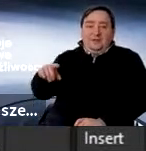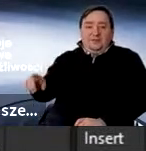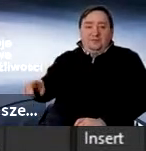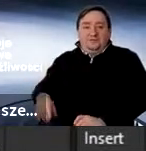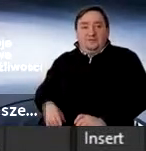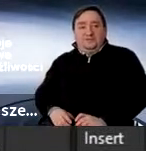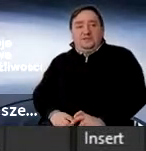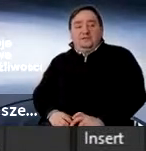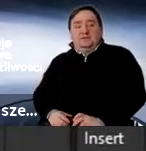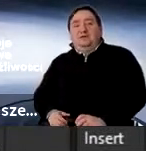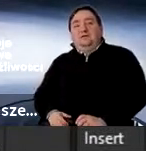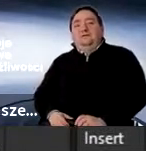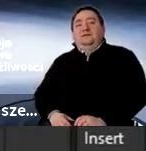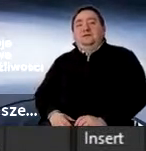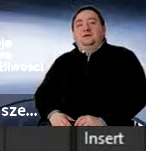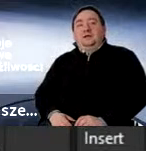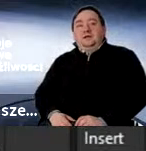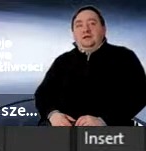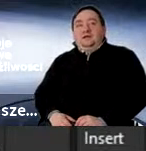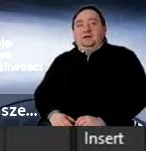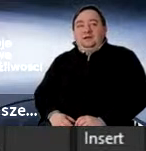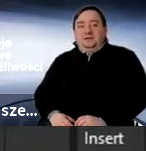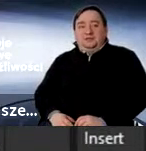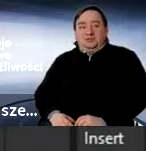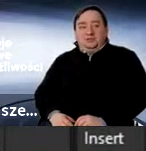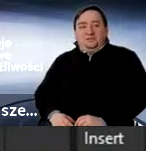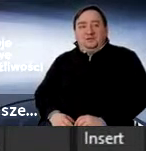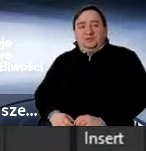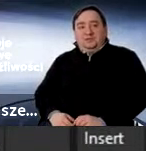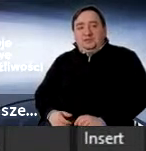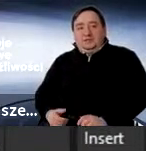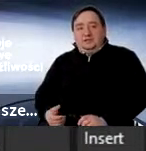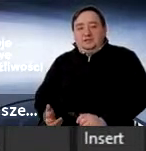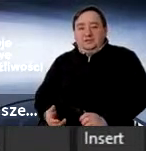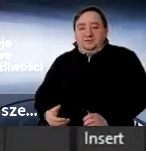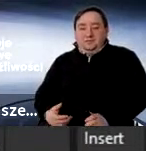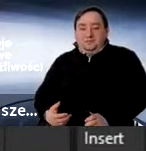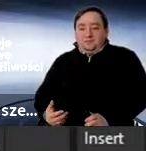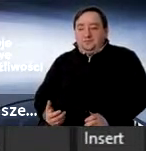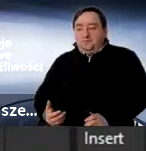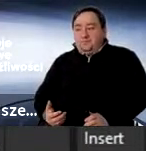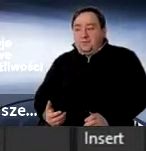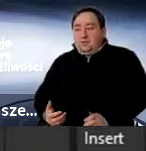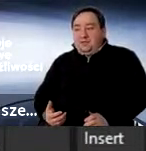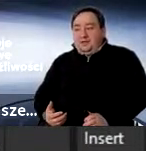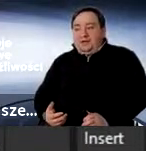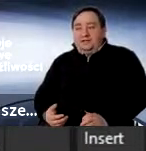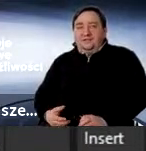przesuwanych elementów w quizach językowych. Czy to właśnie takich